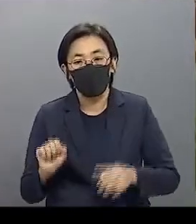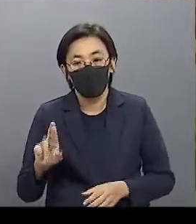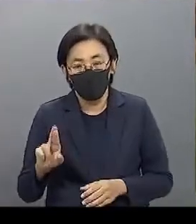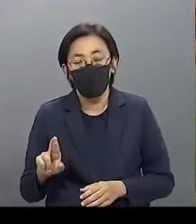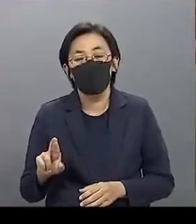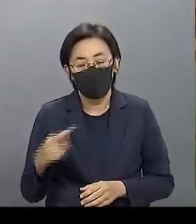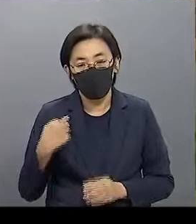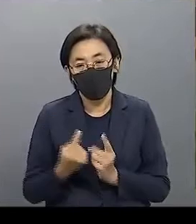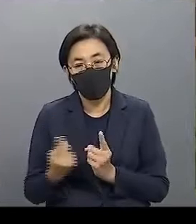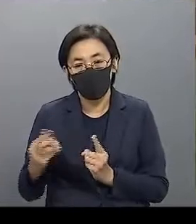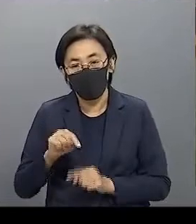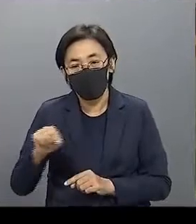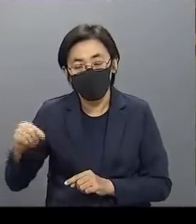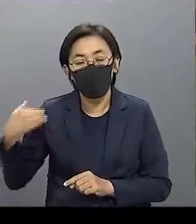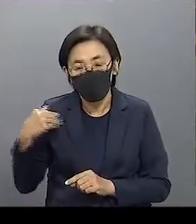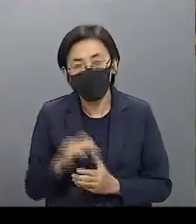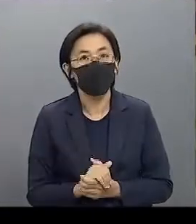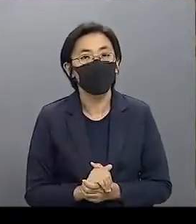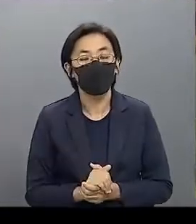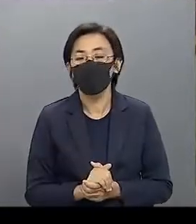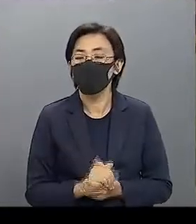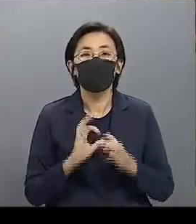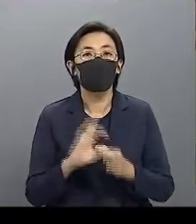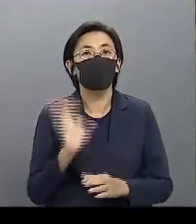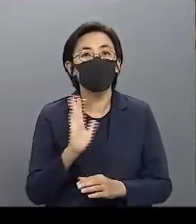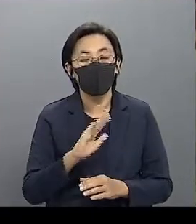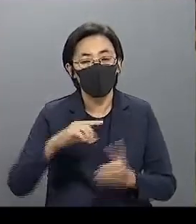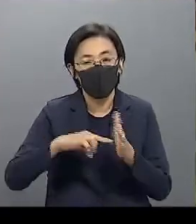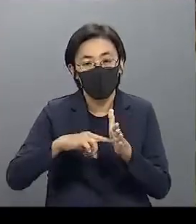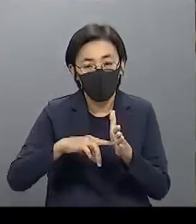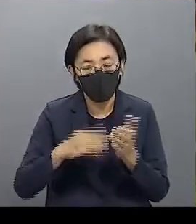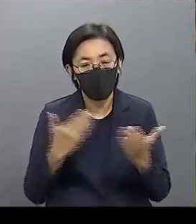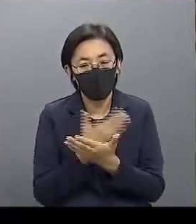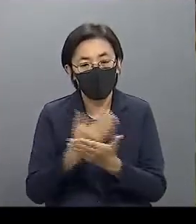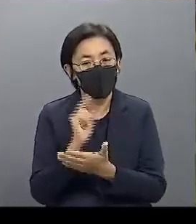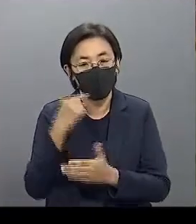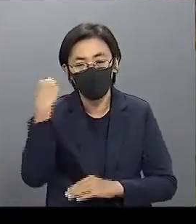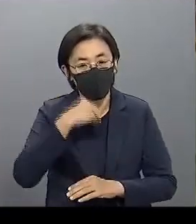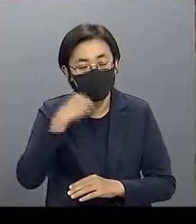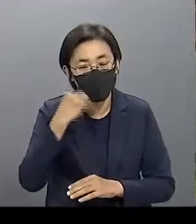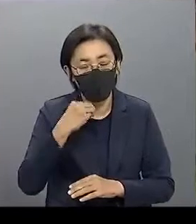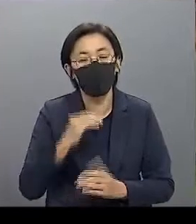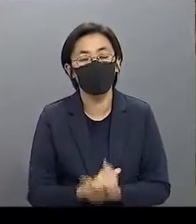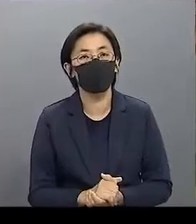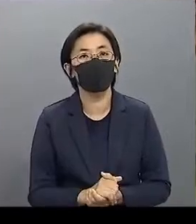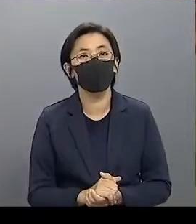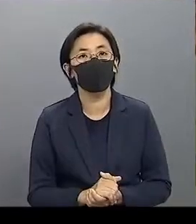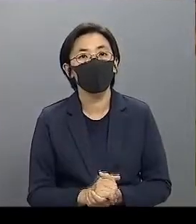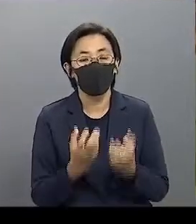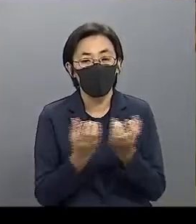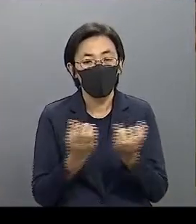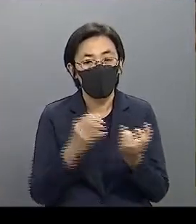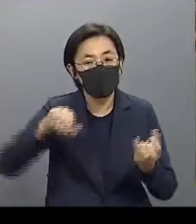ลูกค้ารับรองมั่นใจได้เลยว่าผมเปลี่ยนเข็มใหม่ทุกอันทุกครั้งเนาะแล้วก็เครื่องมืออุปกรณ์ทุกชิ้นเนี่ยผมจะมี